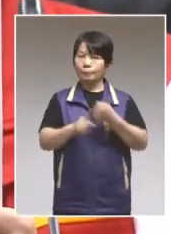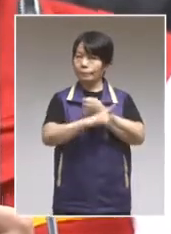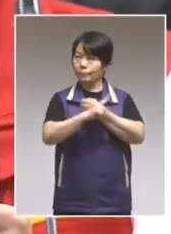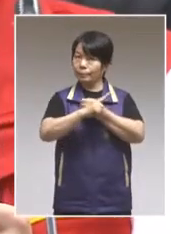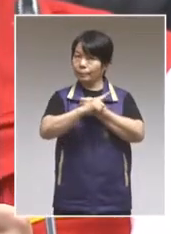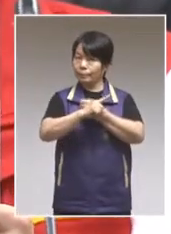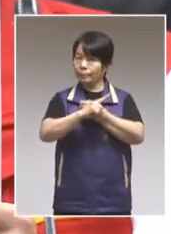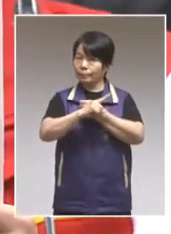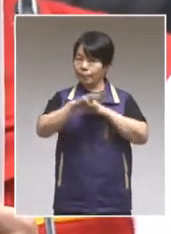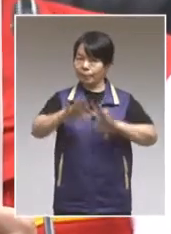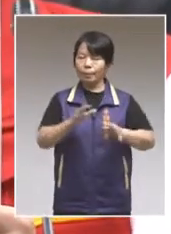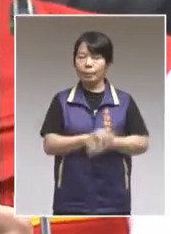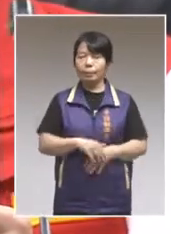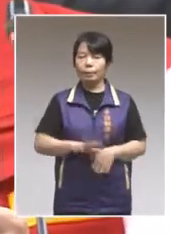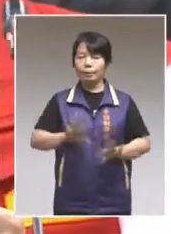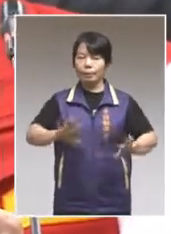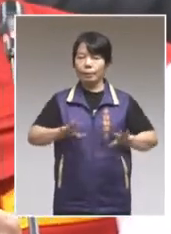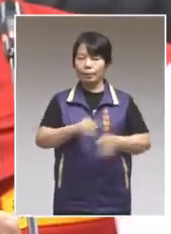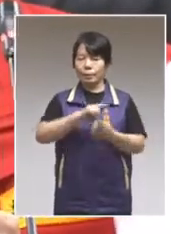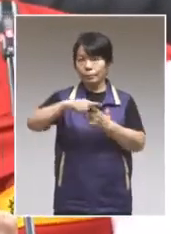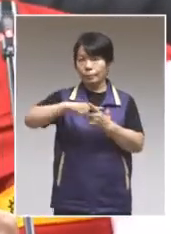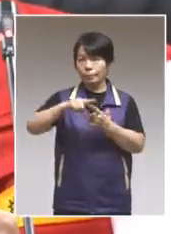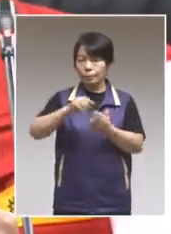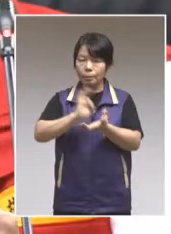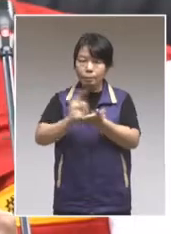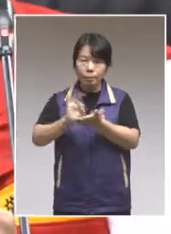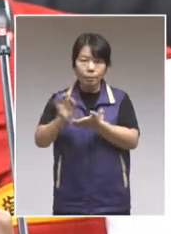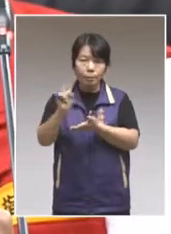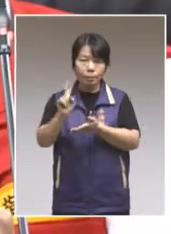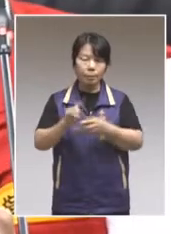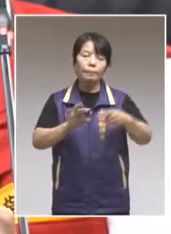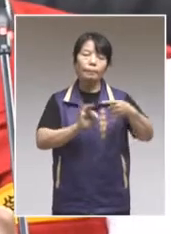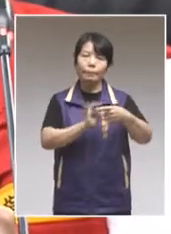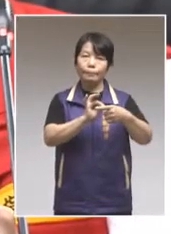这个量能其实只用了大概是